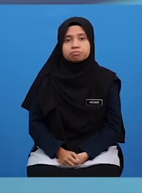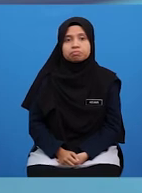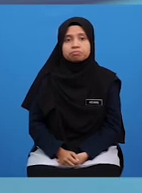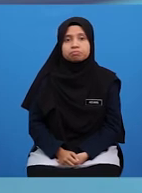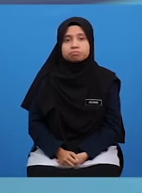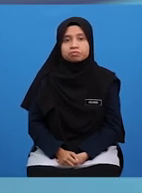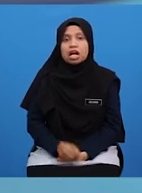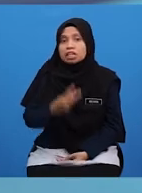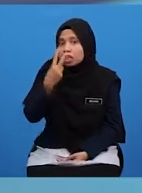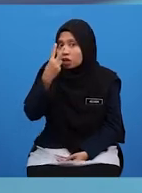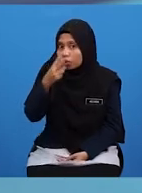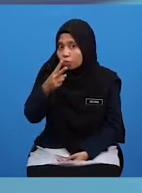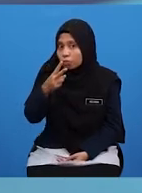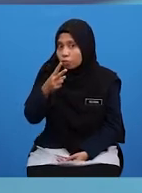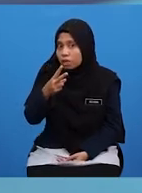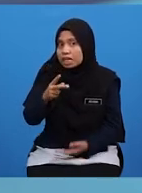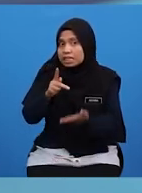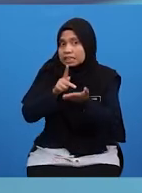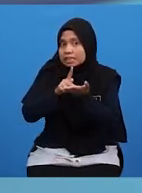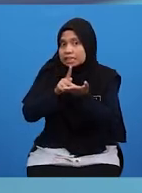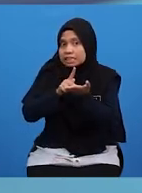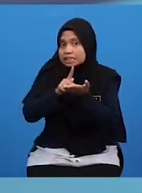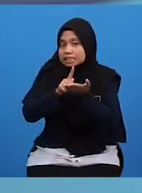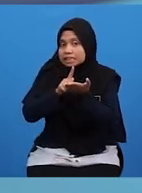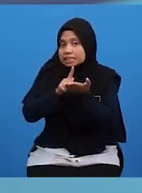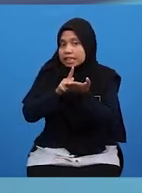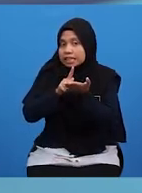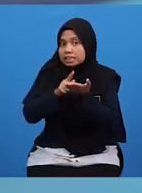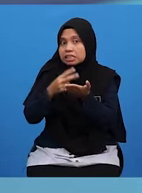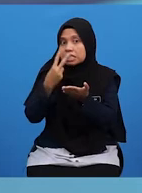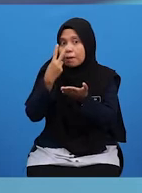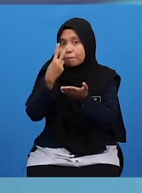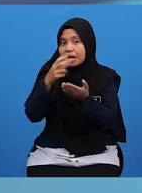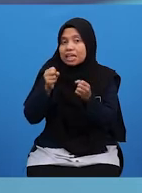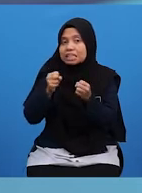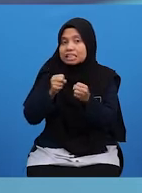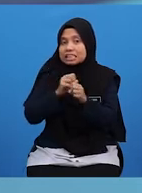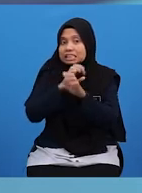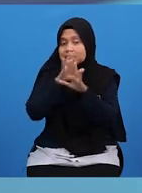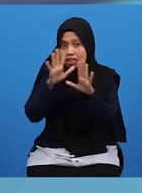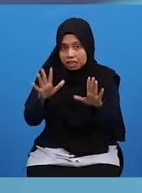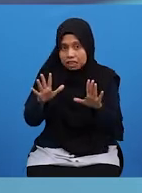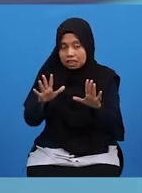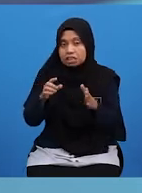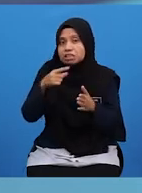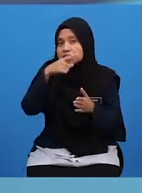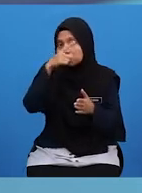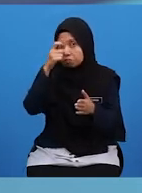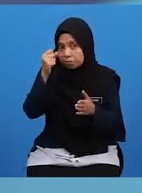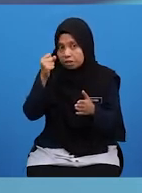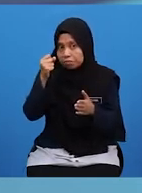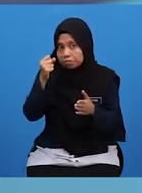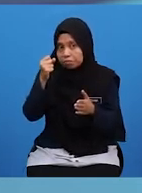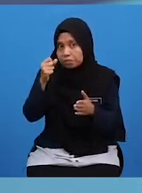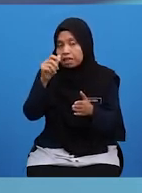Cuba murid-murid perhatikan, kesan cantingan lilin ini kelihatan jernih. Ini kerana kandungan lilin